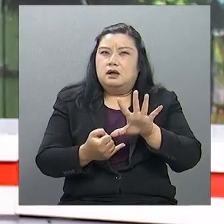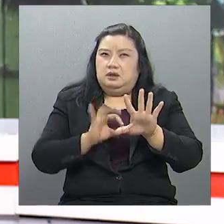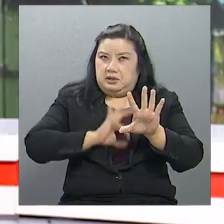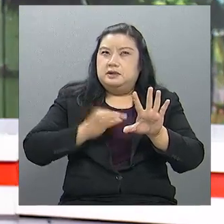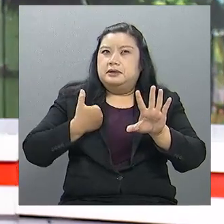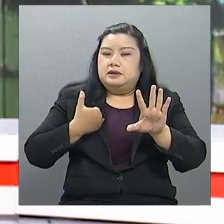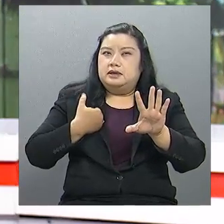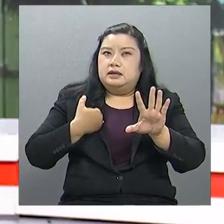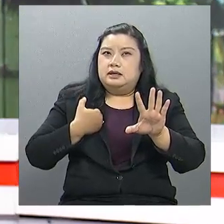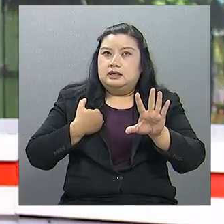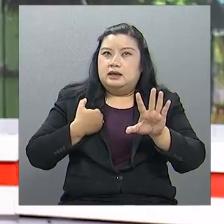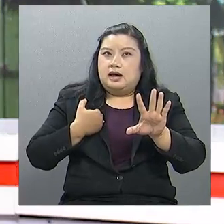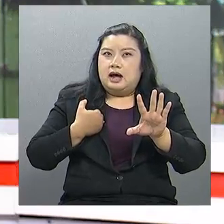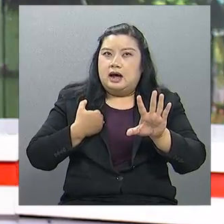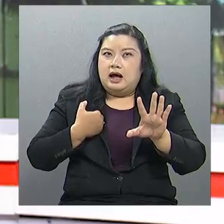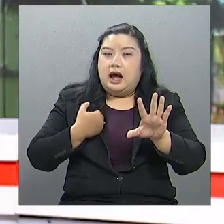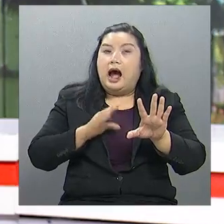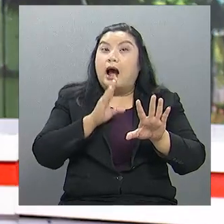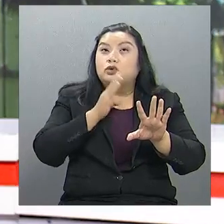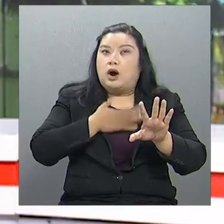้านไป